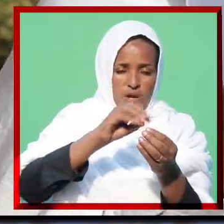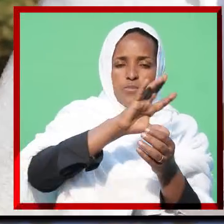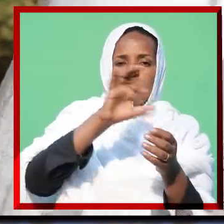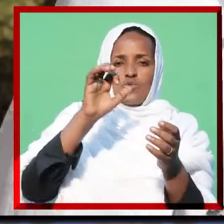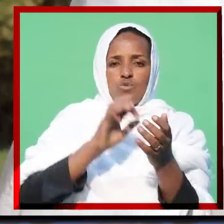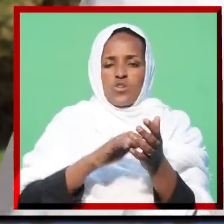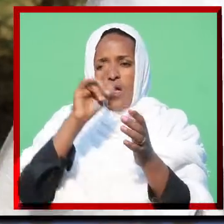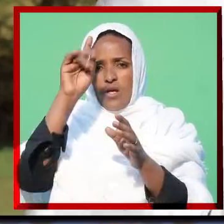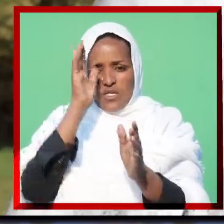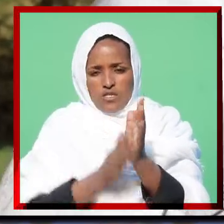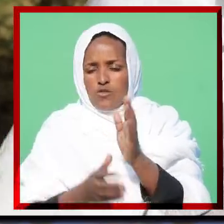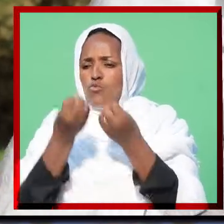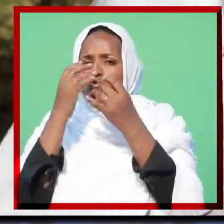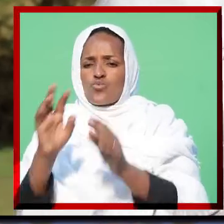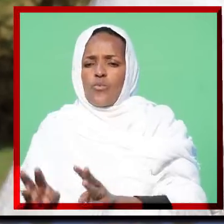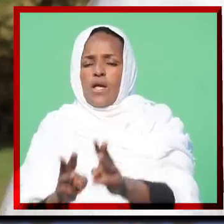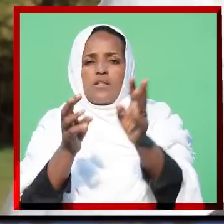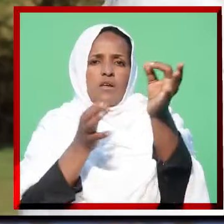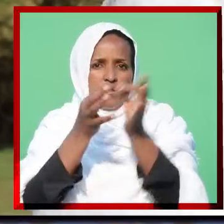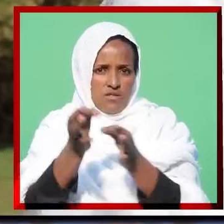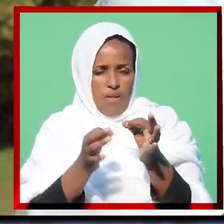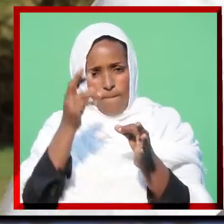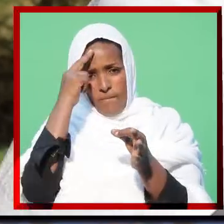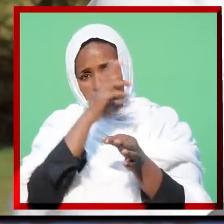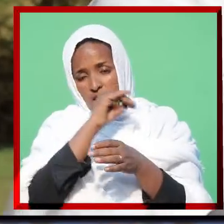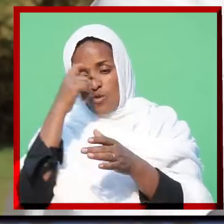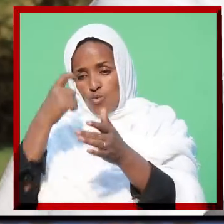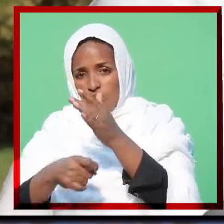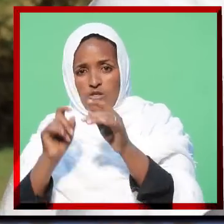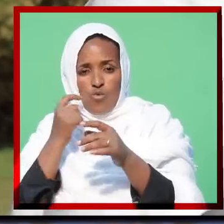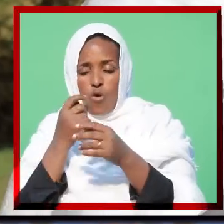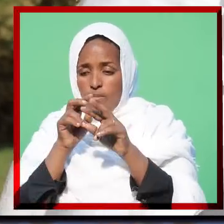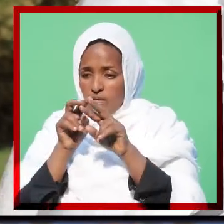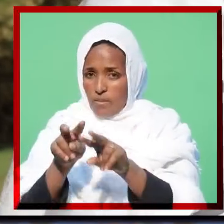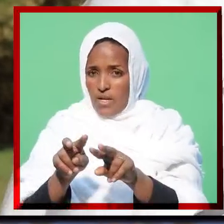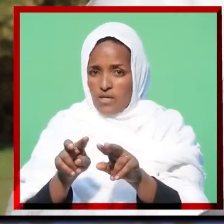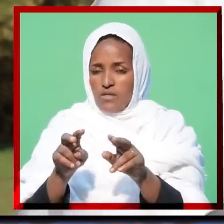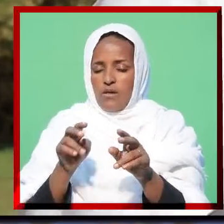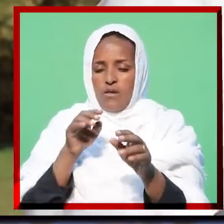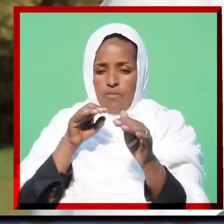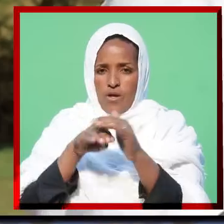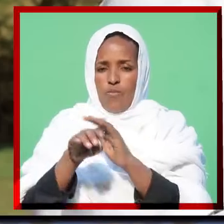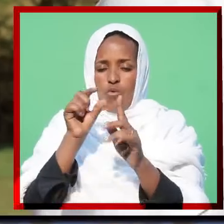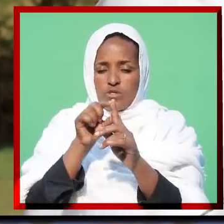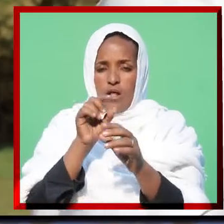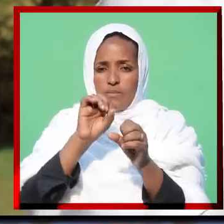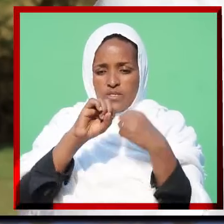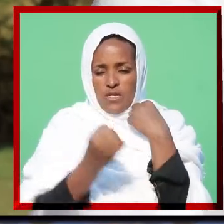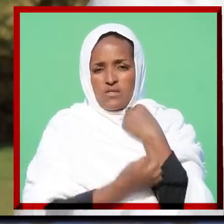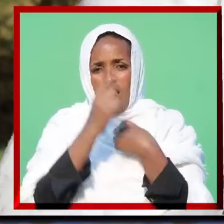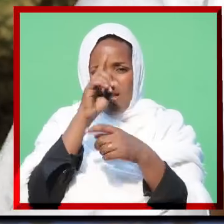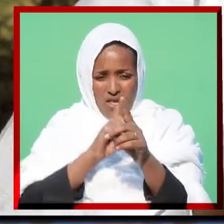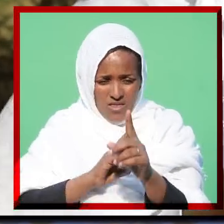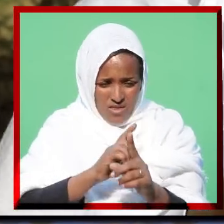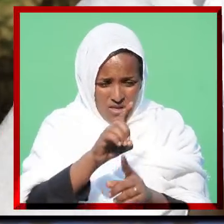ሺህ አንድ ክስተት በብዙ መንገድ ይገለጻል ምክንያትና ውጤትን እንኳን በተመለከተ በገባውት ቃል ማሰረት አንድ